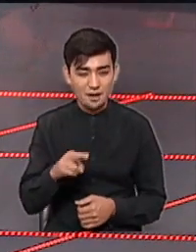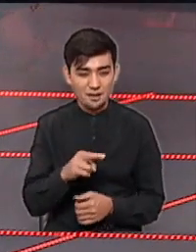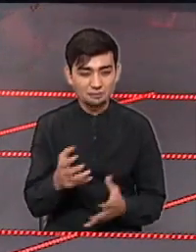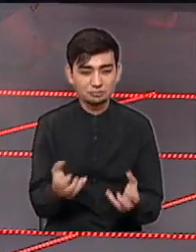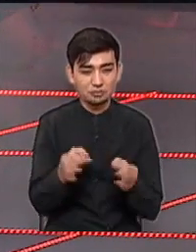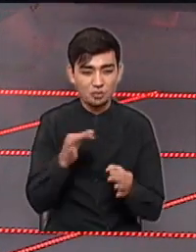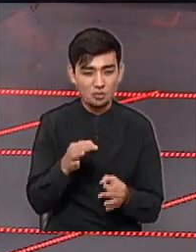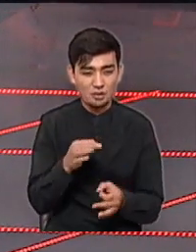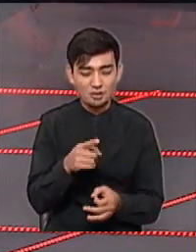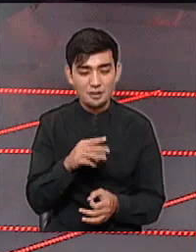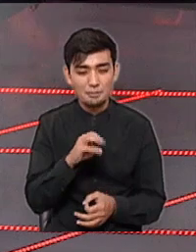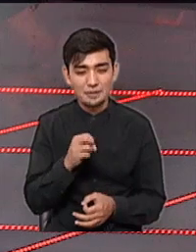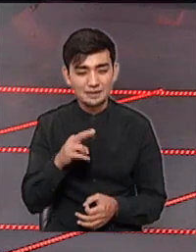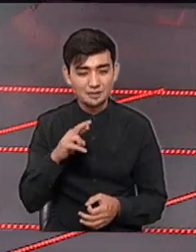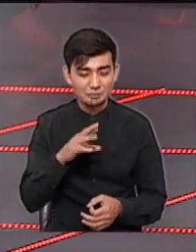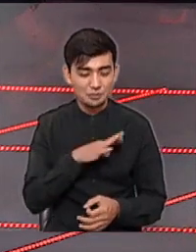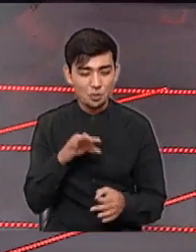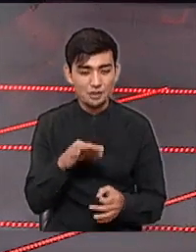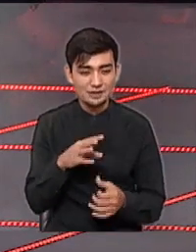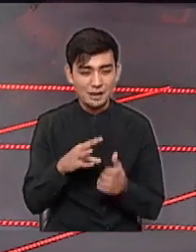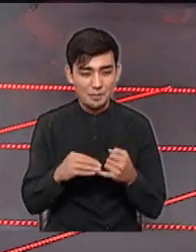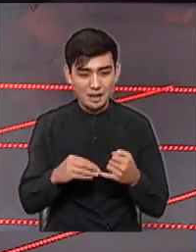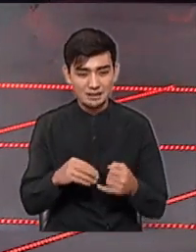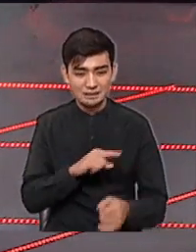акционерлік қоғамының Ми-8 тікұшағы жерге қатты екпінмен қонған.